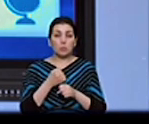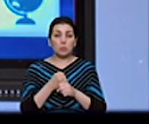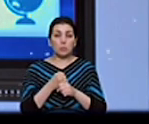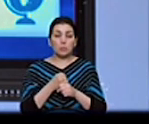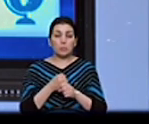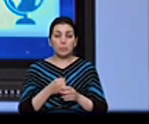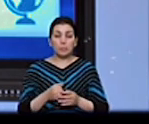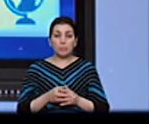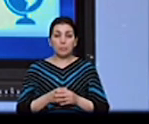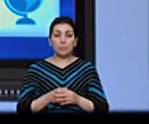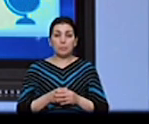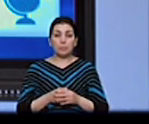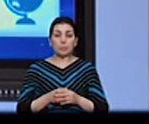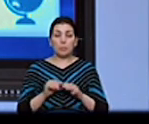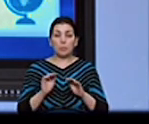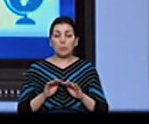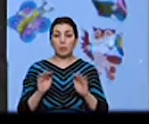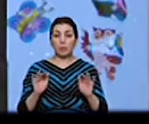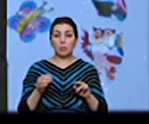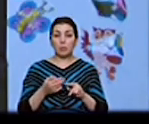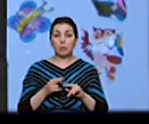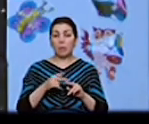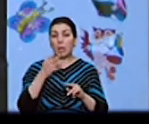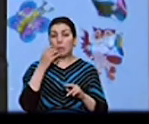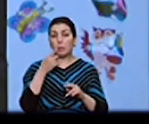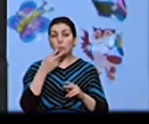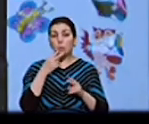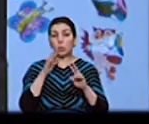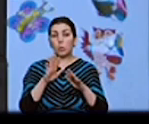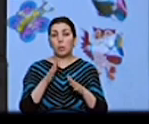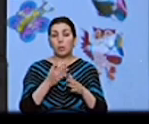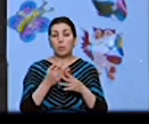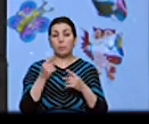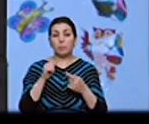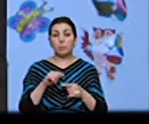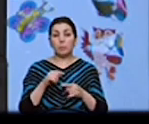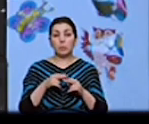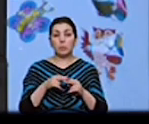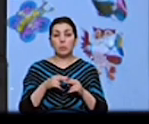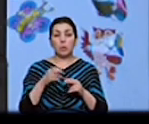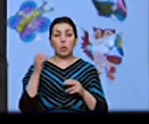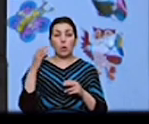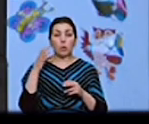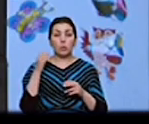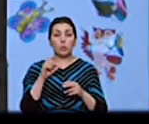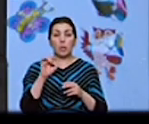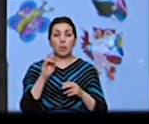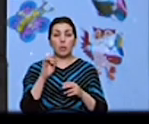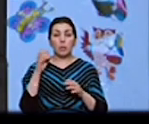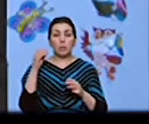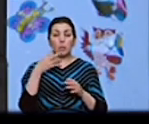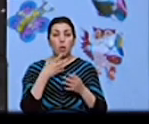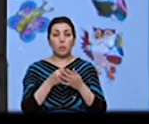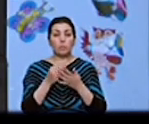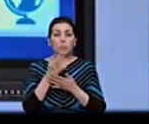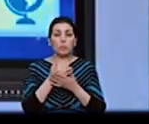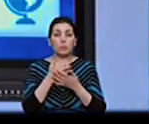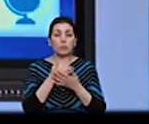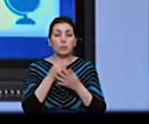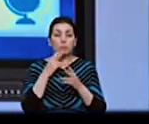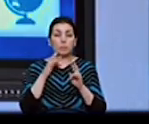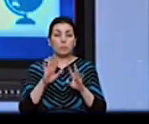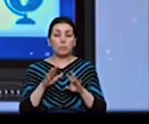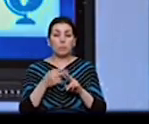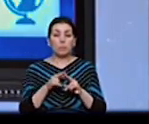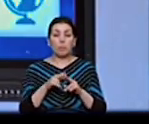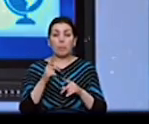olinmoqda. Demak, bolajonlar, ushbu rasmda ko'rsatilgan moslamalar quyosh energiyasini o'zida yig'ib boradi.